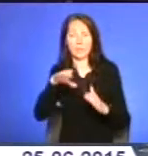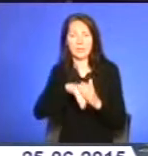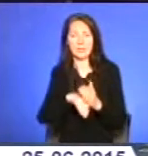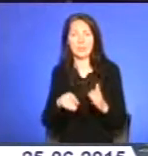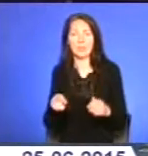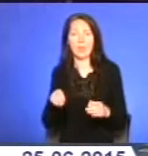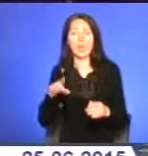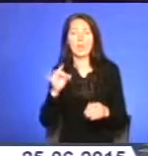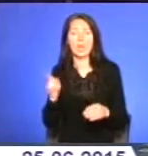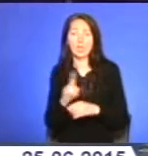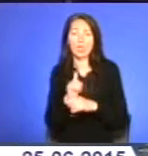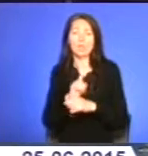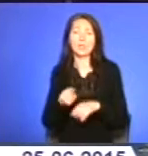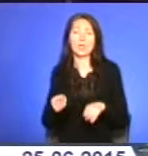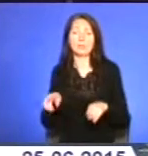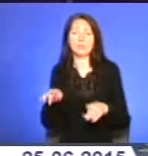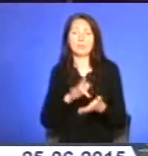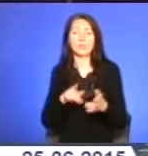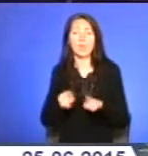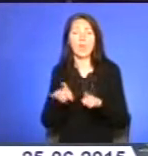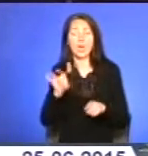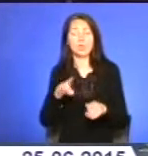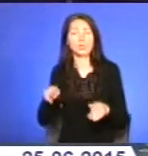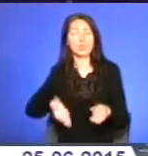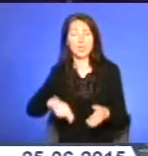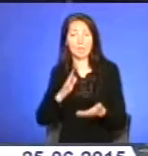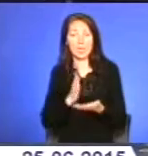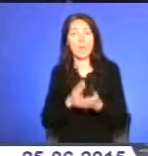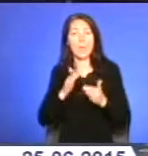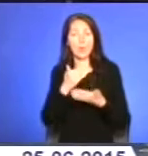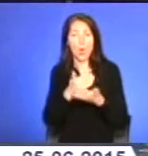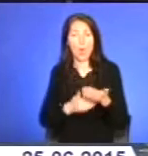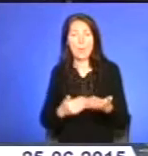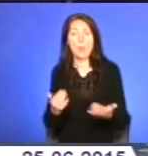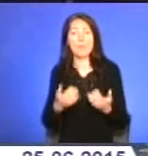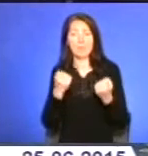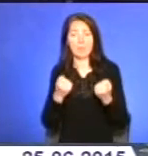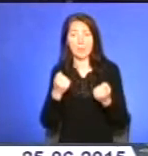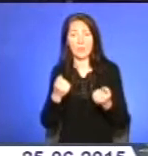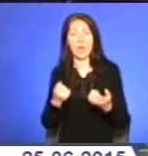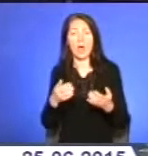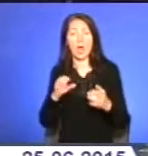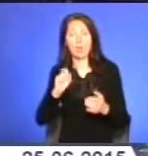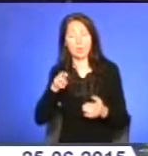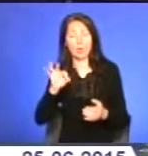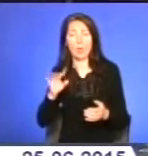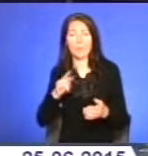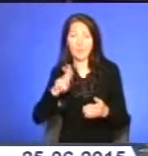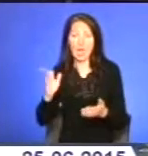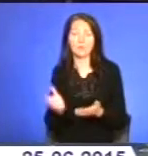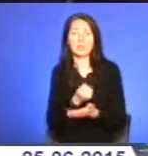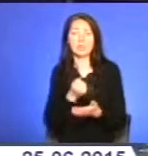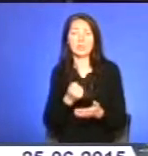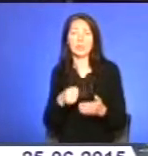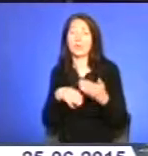Тернопільській обласній та районних адміністраціях діє програма підтримки АТО. У який спосіб вдається допомогти і чого насамперед потребують бійці